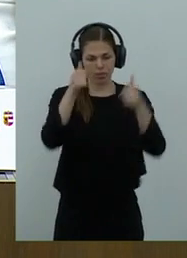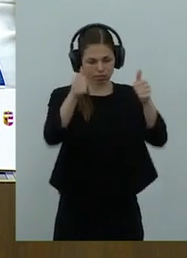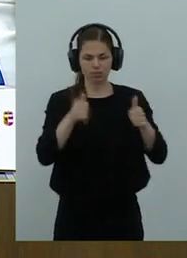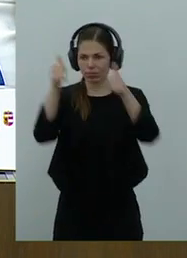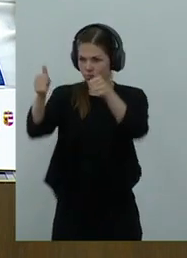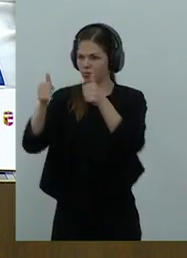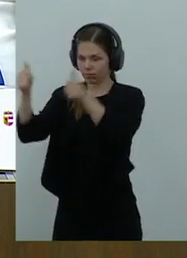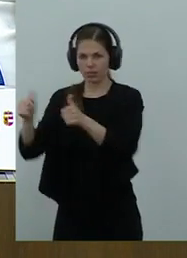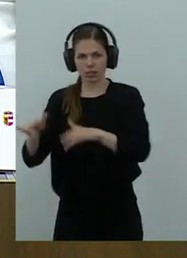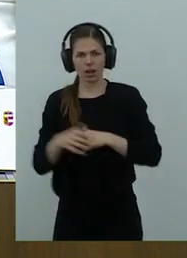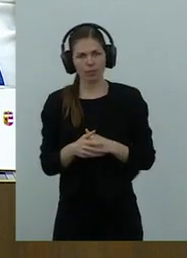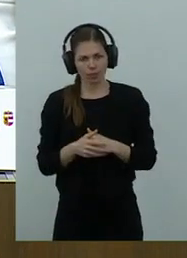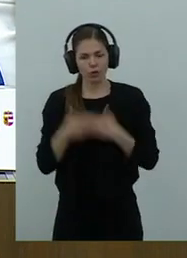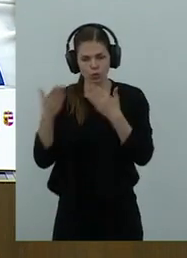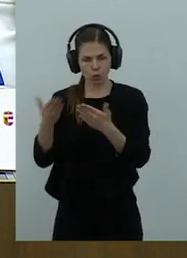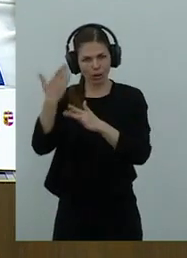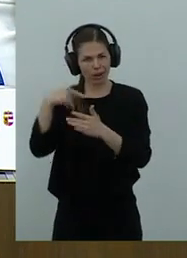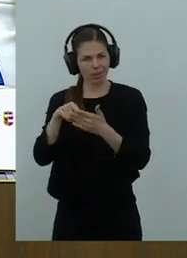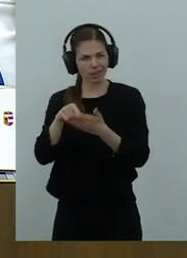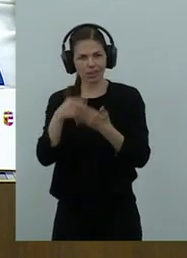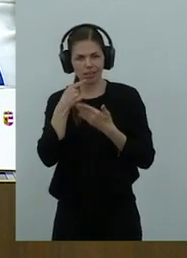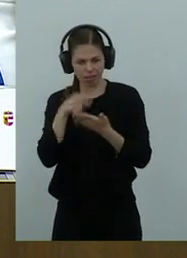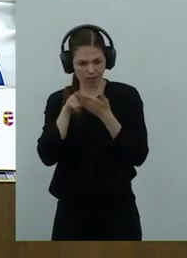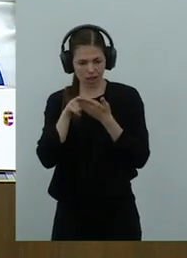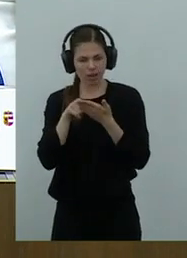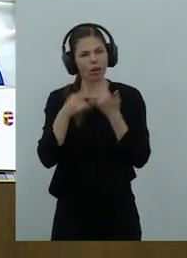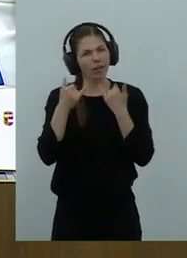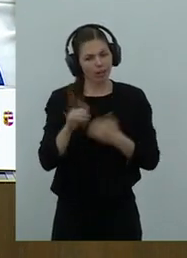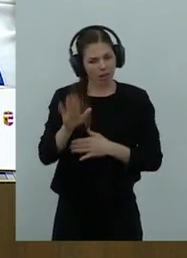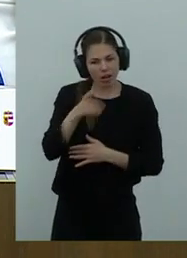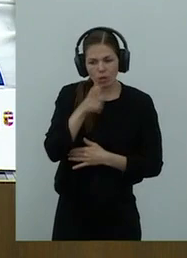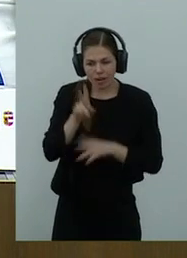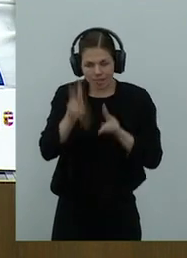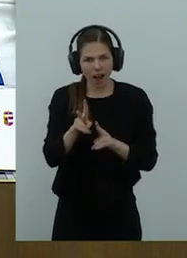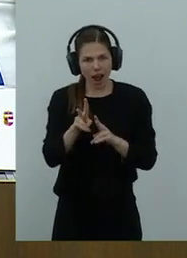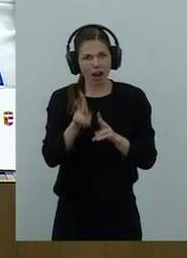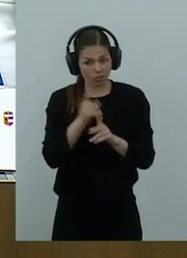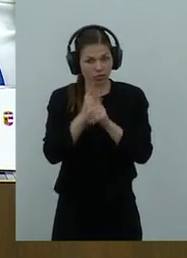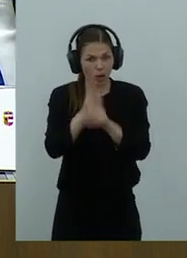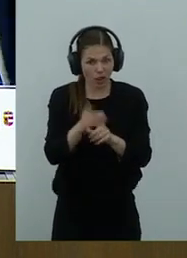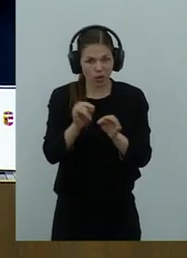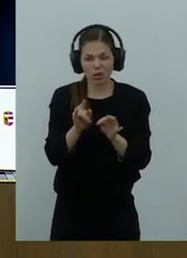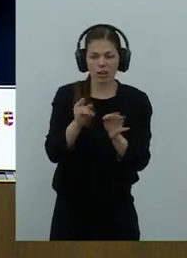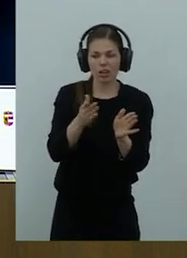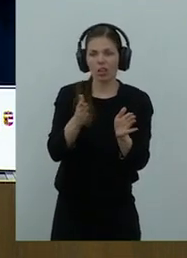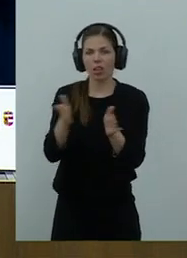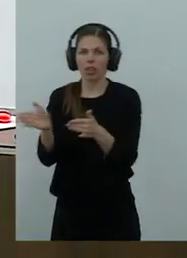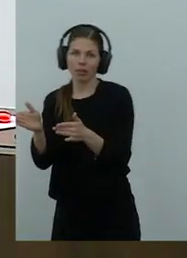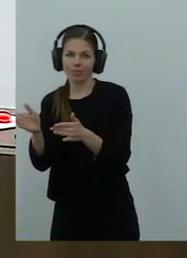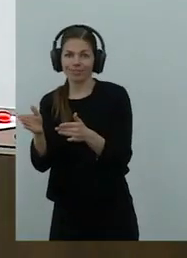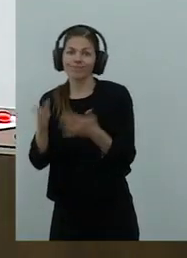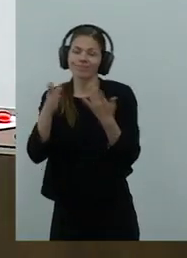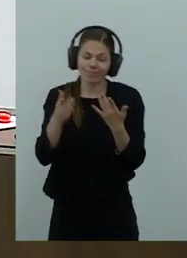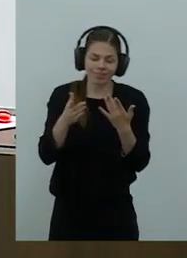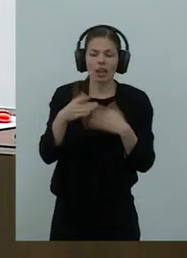Wie sehr steht man zum eigenen Wort, muss man sich jetzt fragen. Präambel hin oder her, es ist immer noch die gleiche FPÖ, die hier